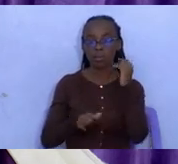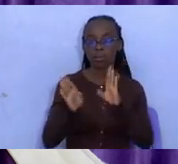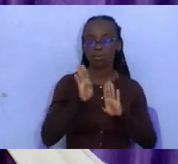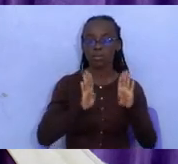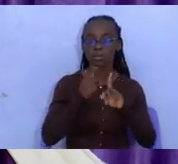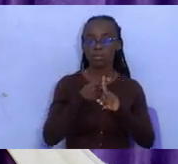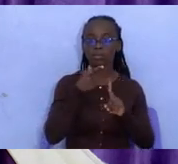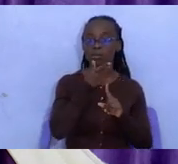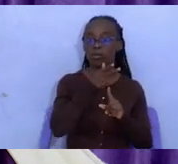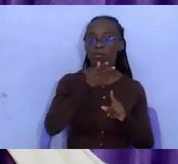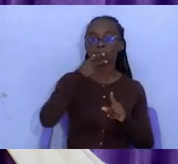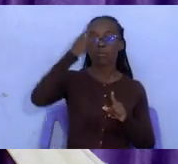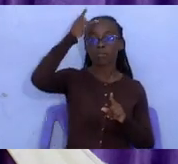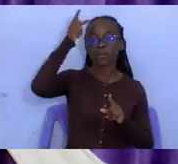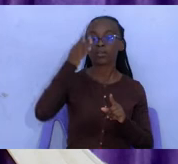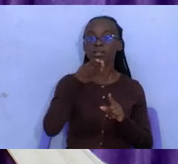Aha.